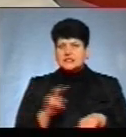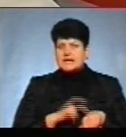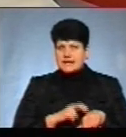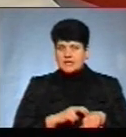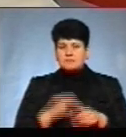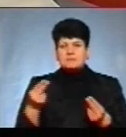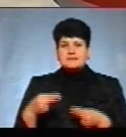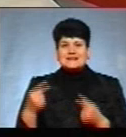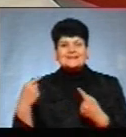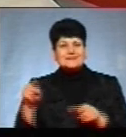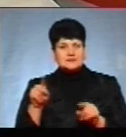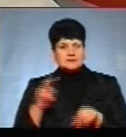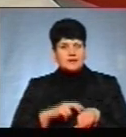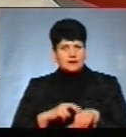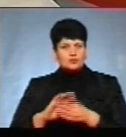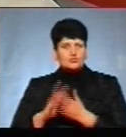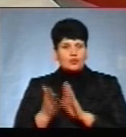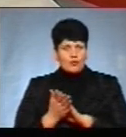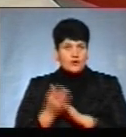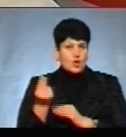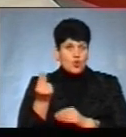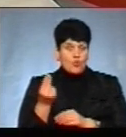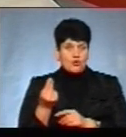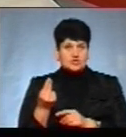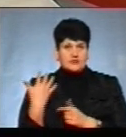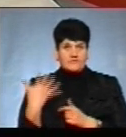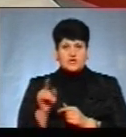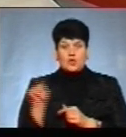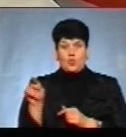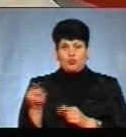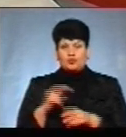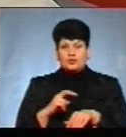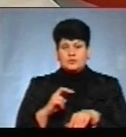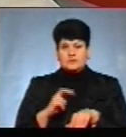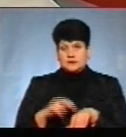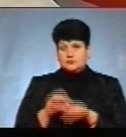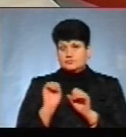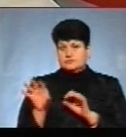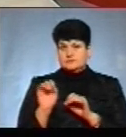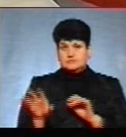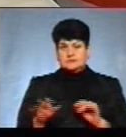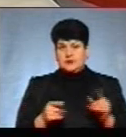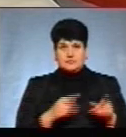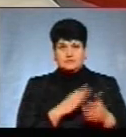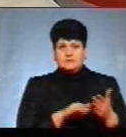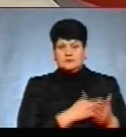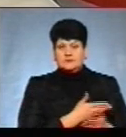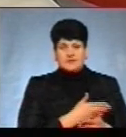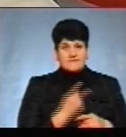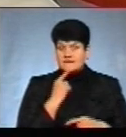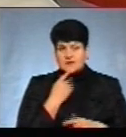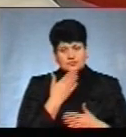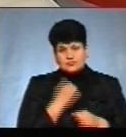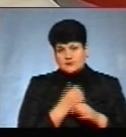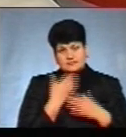слідуючого лікаря, переукласти угоду, і вже кошти йдуть відповідно цьому лікарю, з яким ви переуклали угоду. Тобто